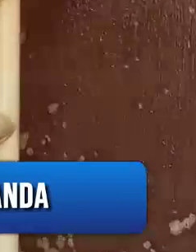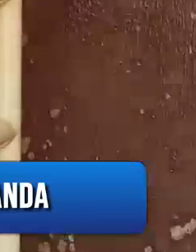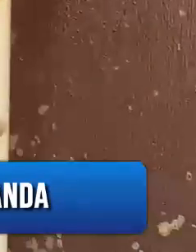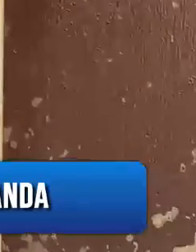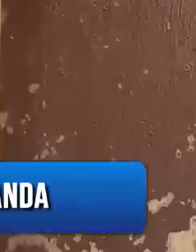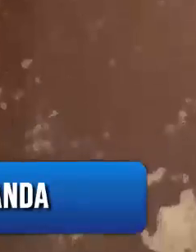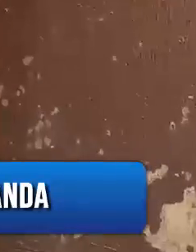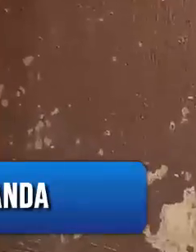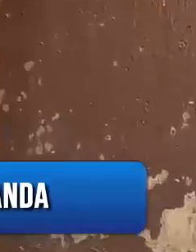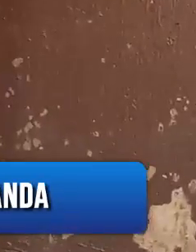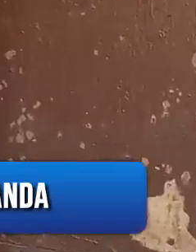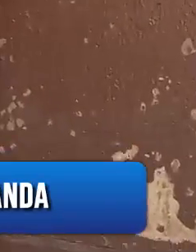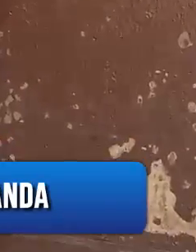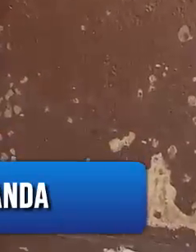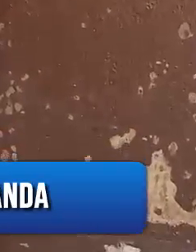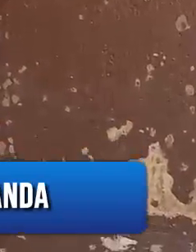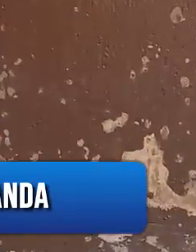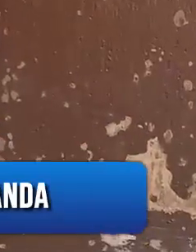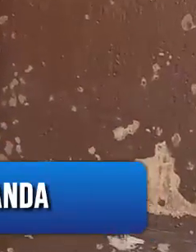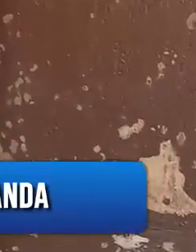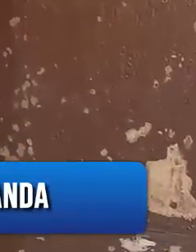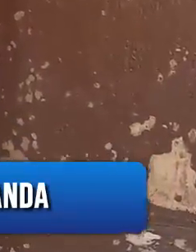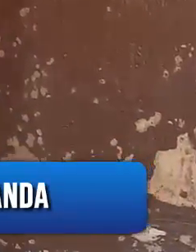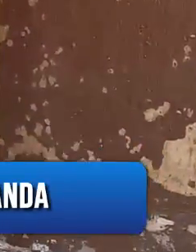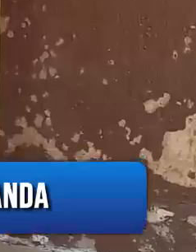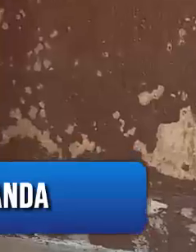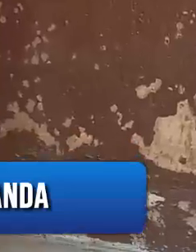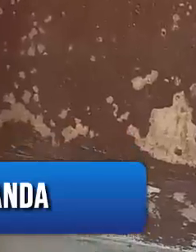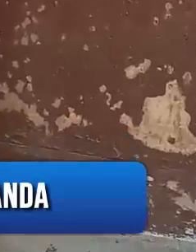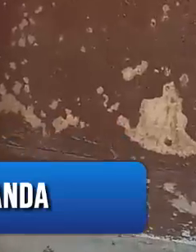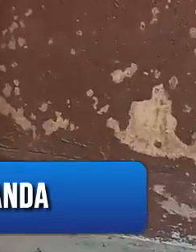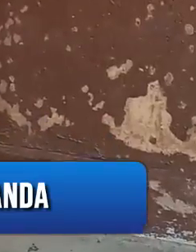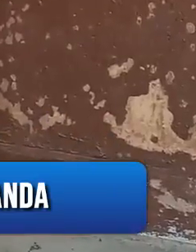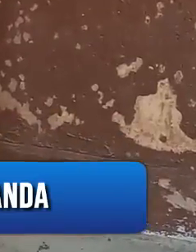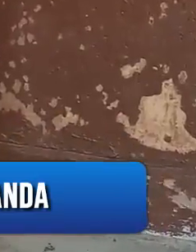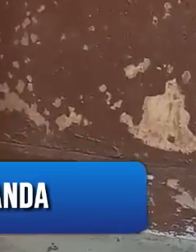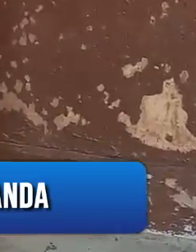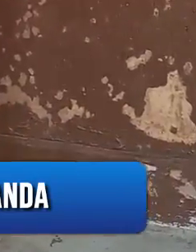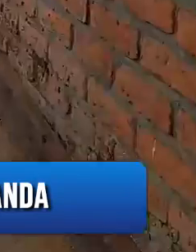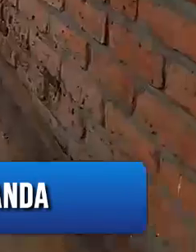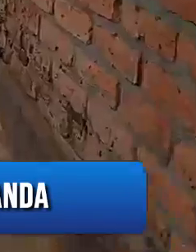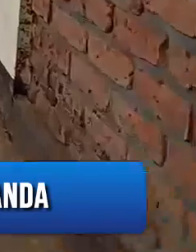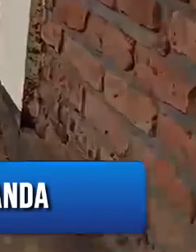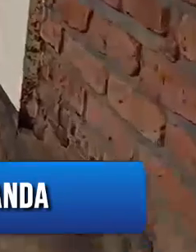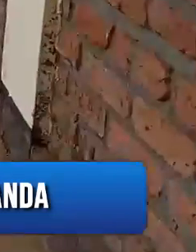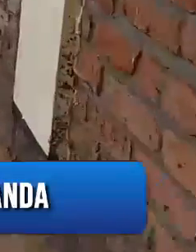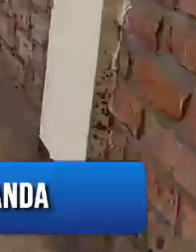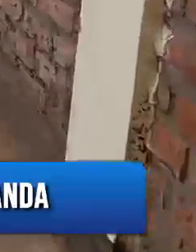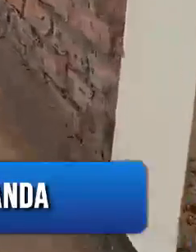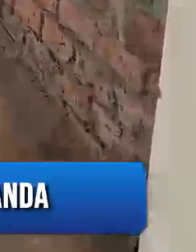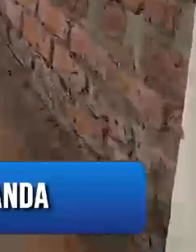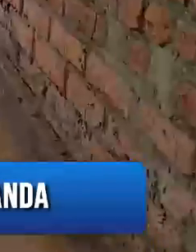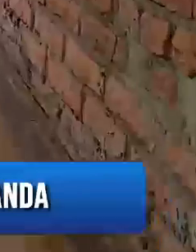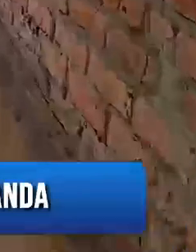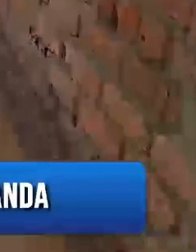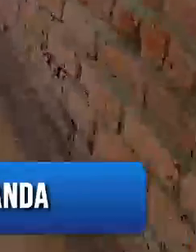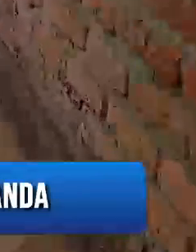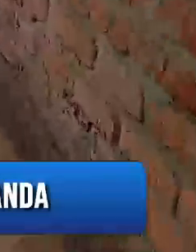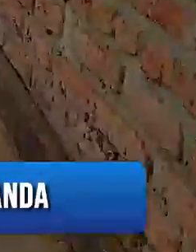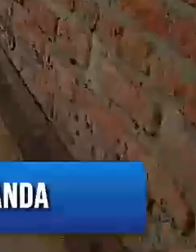abe nk'icyitegererezo ku burezi budaheza duhereye ku nyubako duhereye mu guhugura abarimu